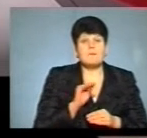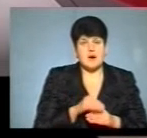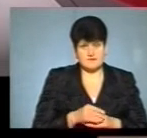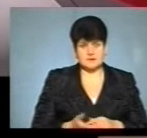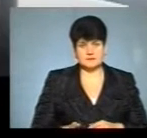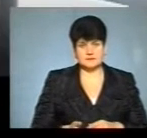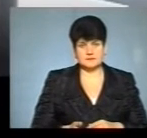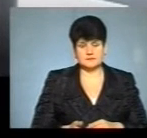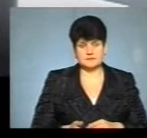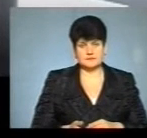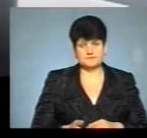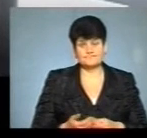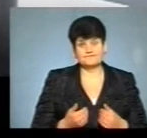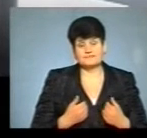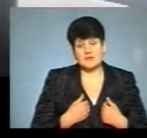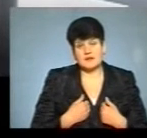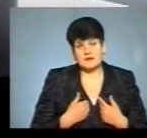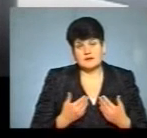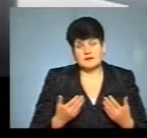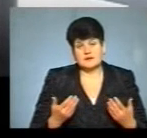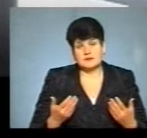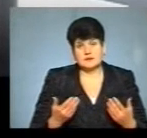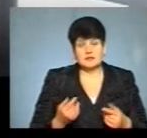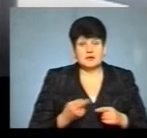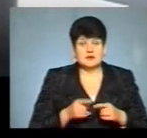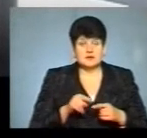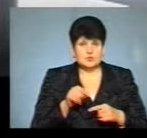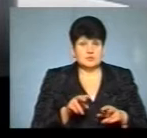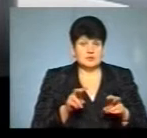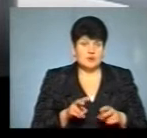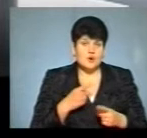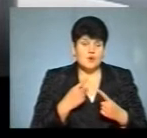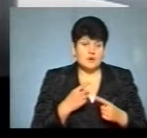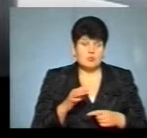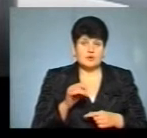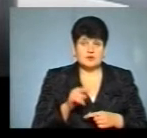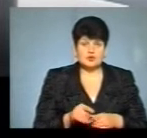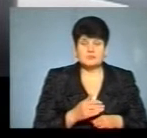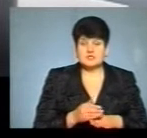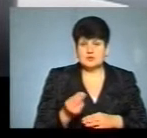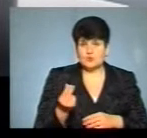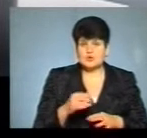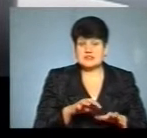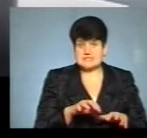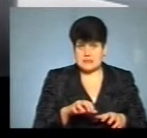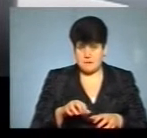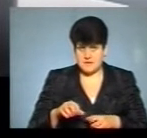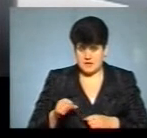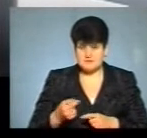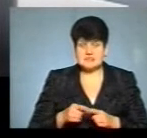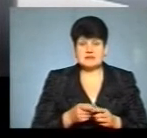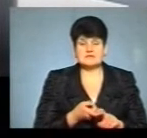перегляд? Я на пленарному засіданні говорив про те, що ми частину коштів забираємо. Це стосується